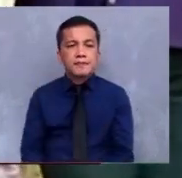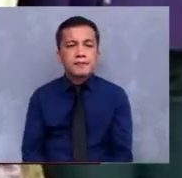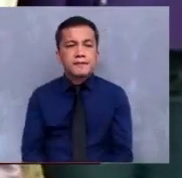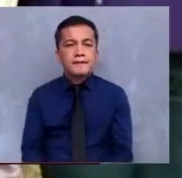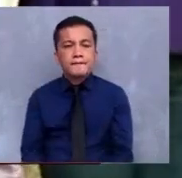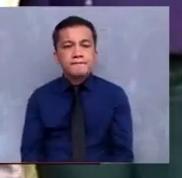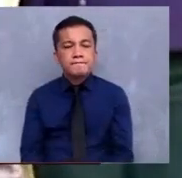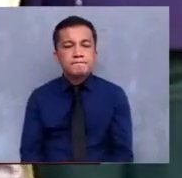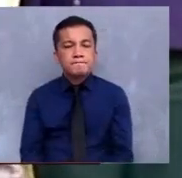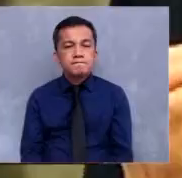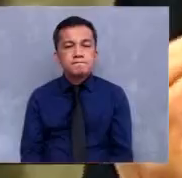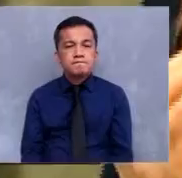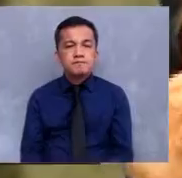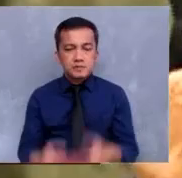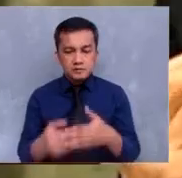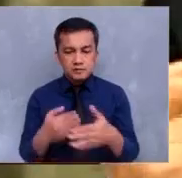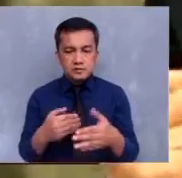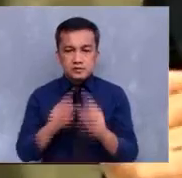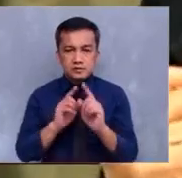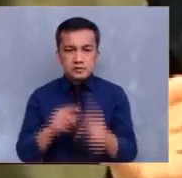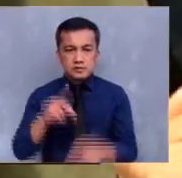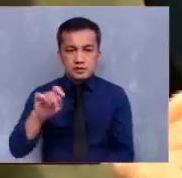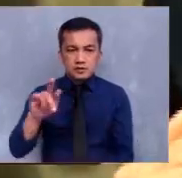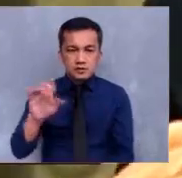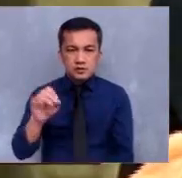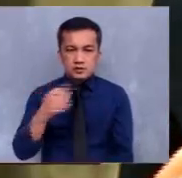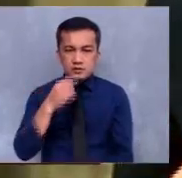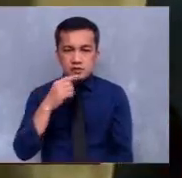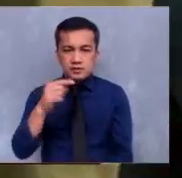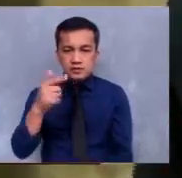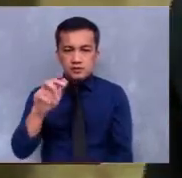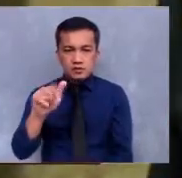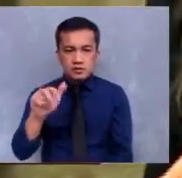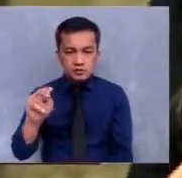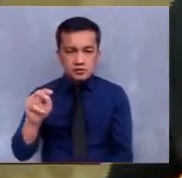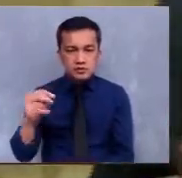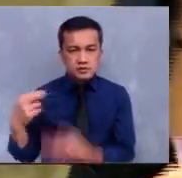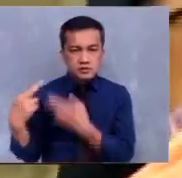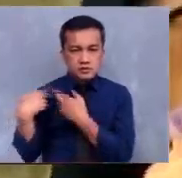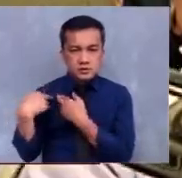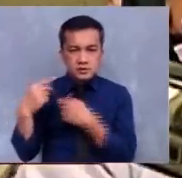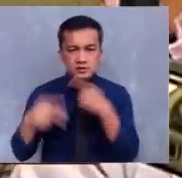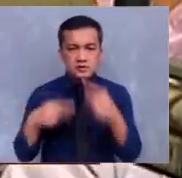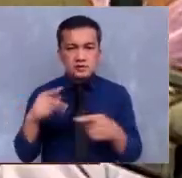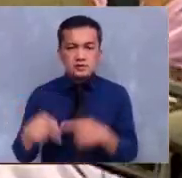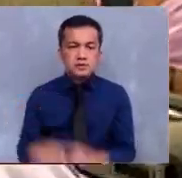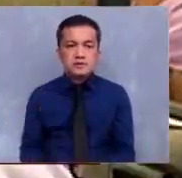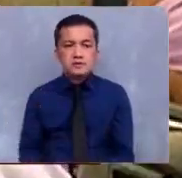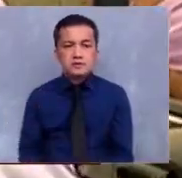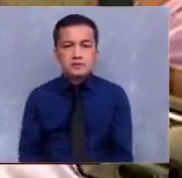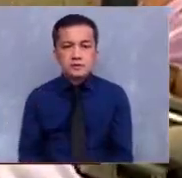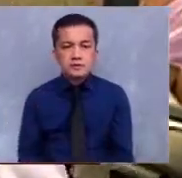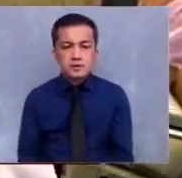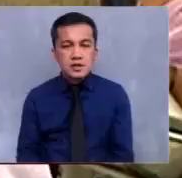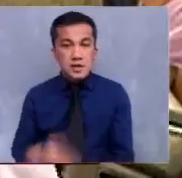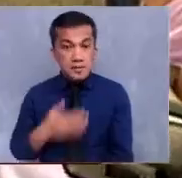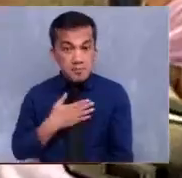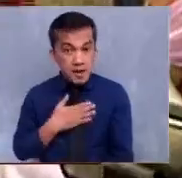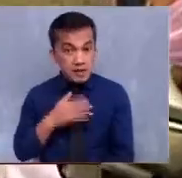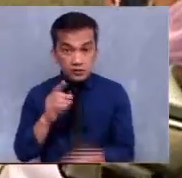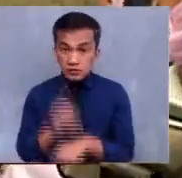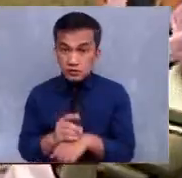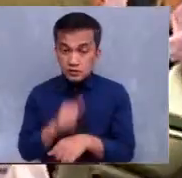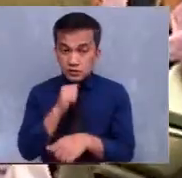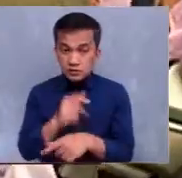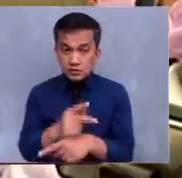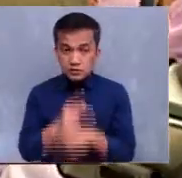Bago ang sagot ni Ferolino, nanindigan na si Guanzon ng tungkulin niya sa taong bayan. My duty is not to protect